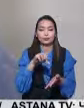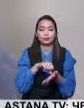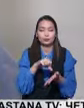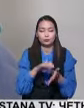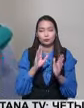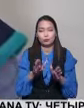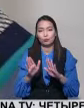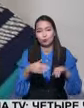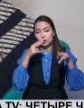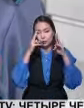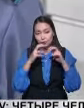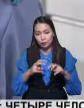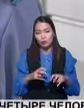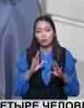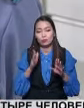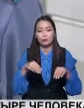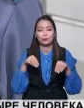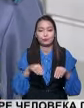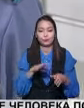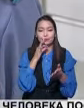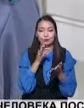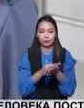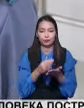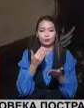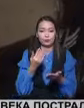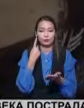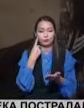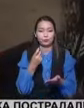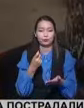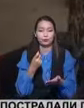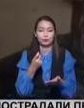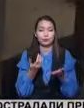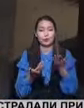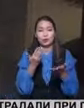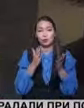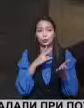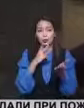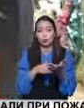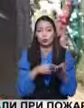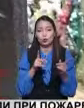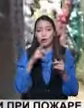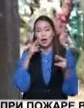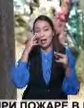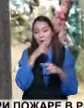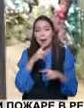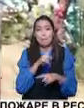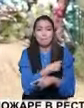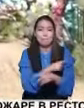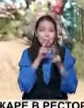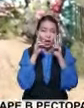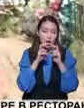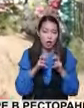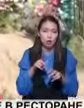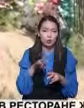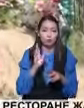После проведения следственно-оперативных мероприятий будет принято окончательное процессуальное решение по делу. Если будет доказана ошибка медэксперта, ему грозит от